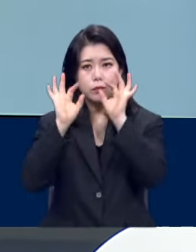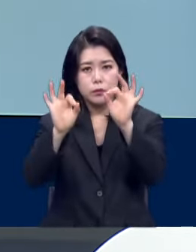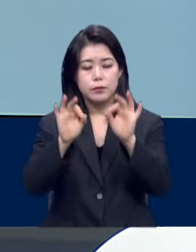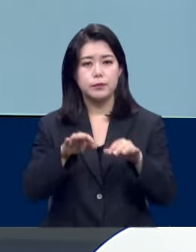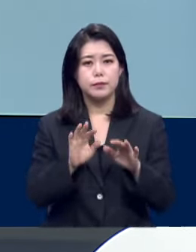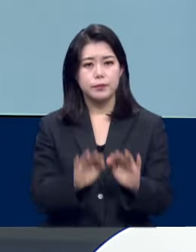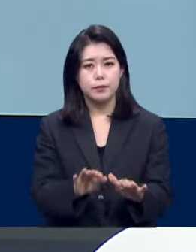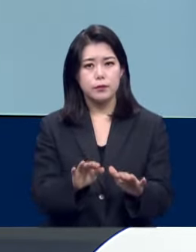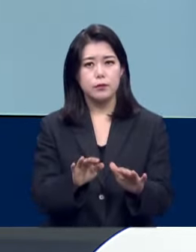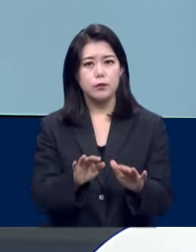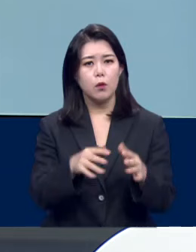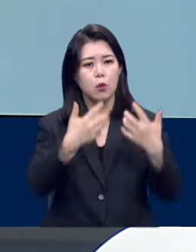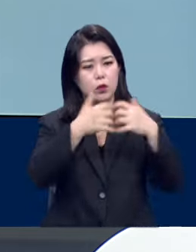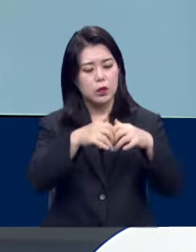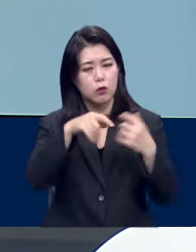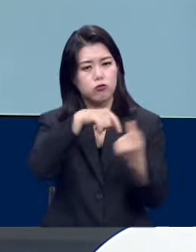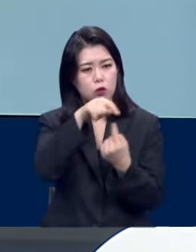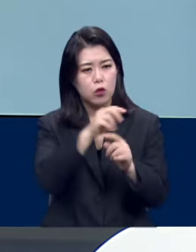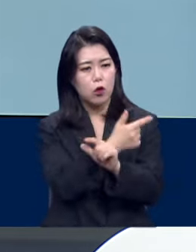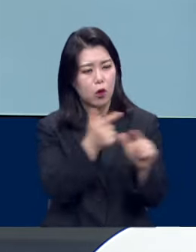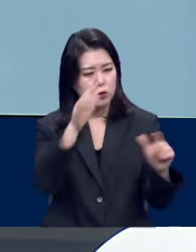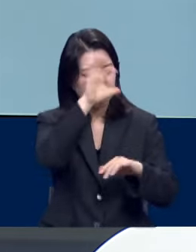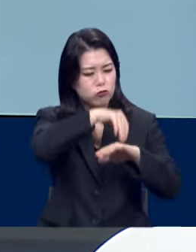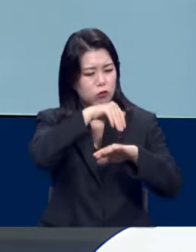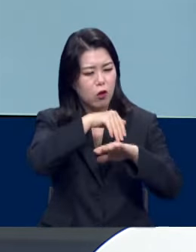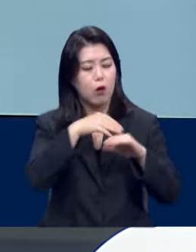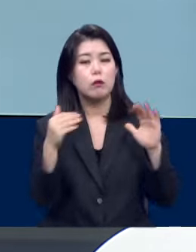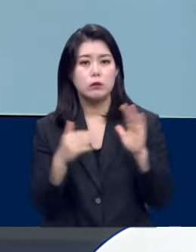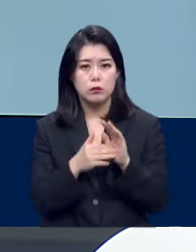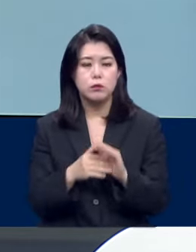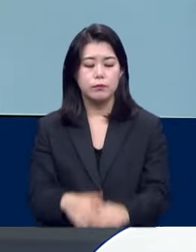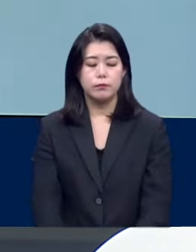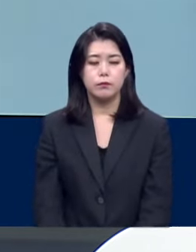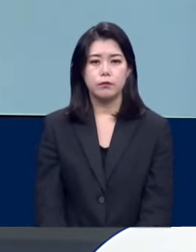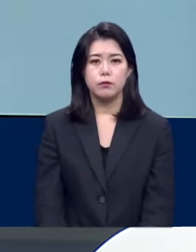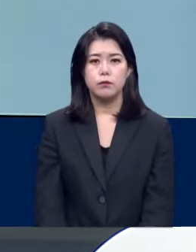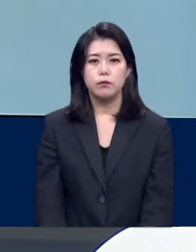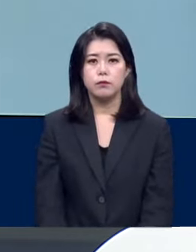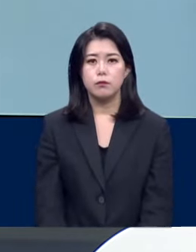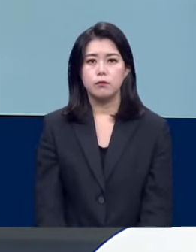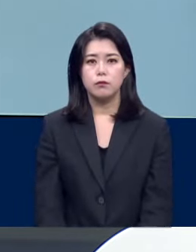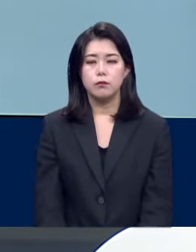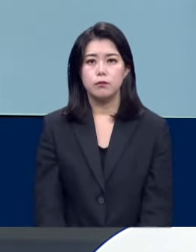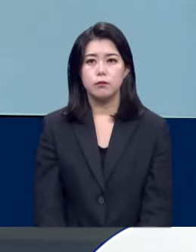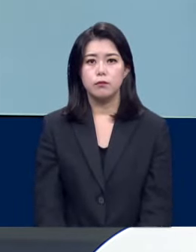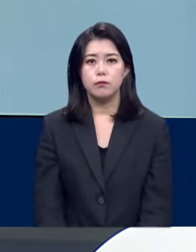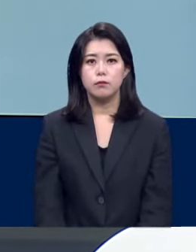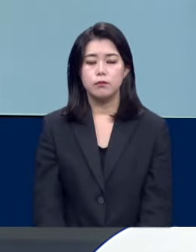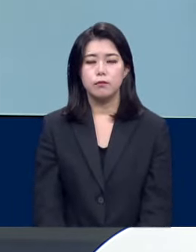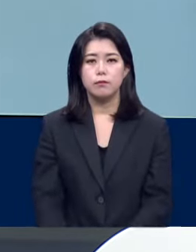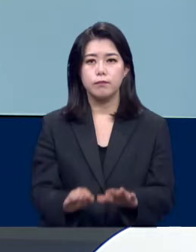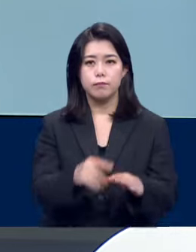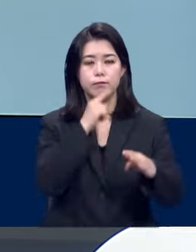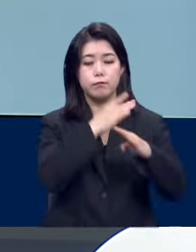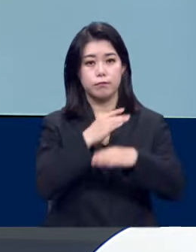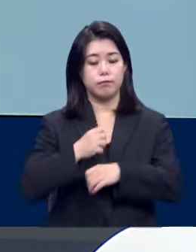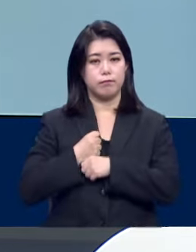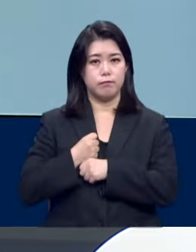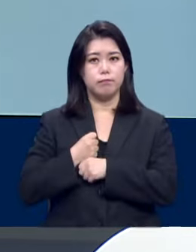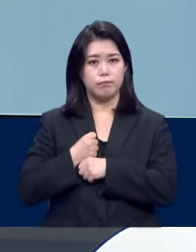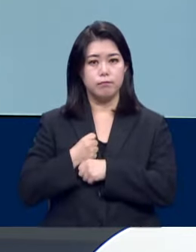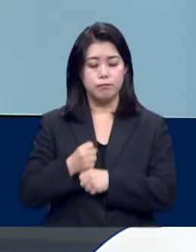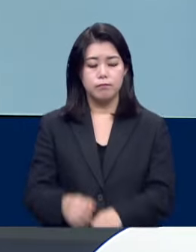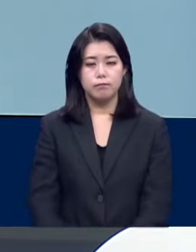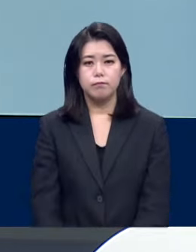무인기 운영 보병 작전 이런 훈련을 다 받았다고 해요 일단요 얘기를 봤을 땐 아 지금 북한군이